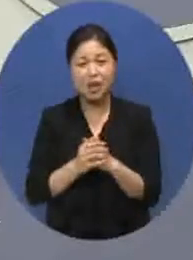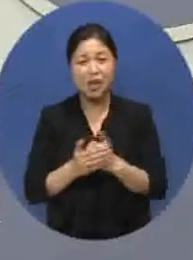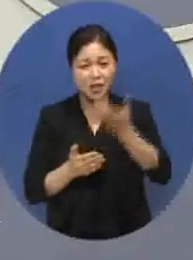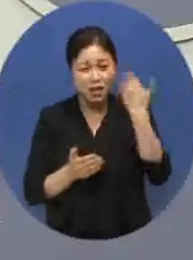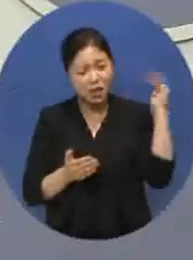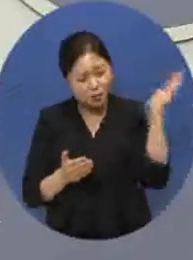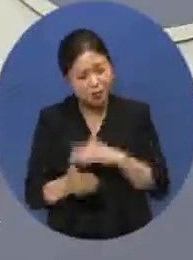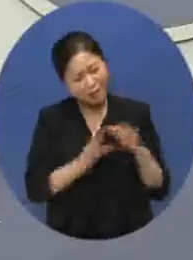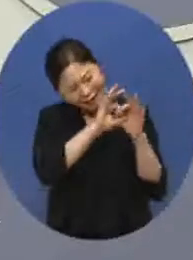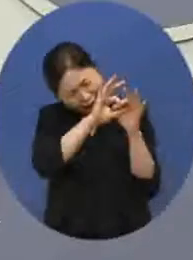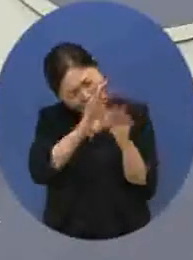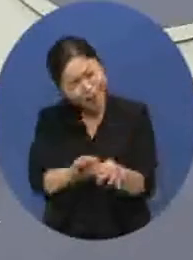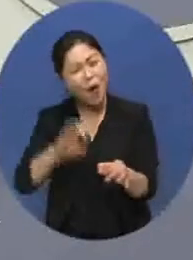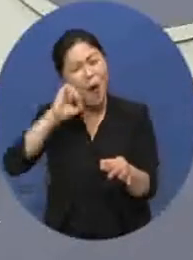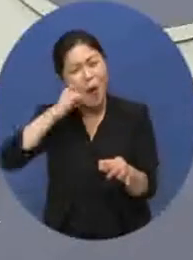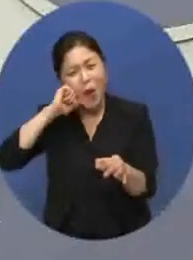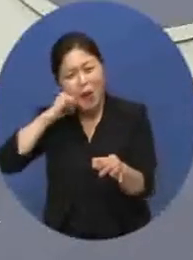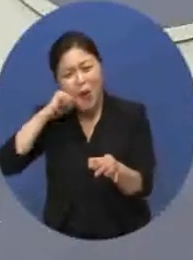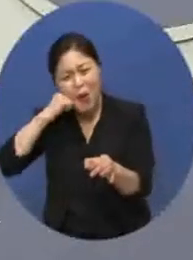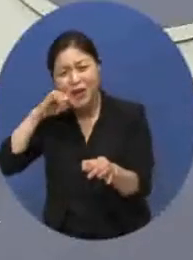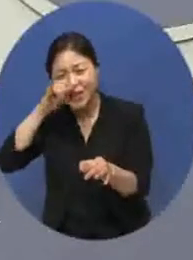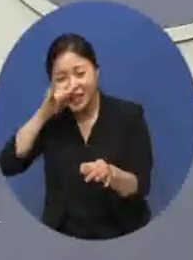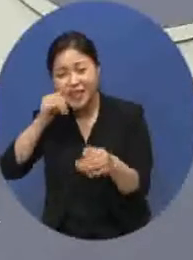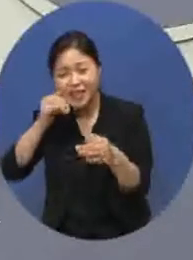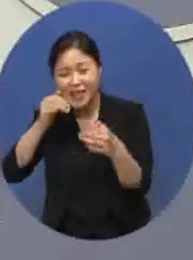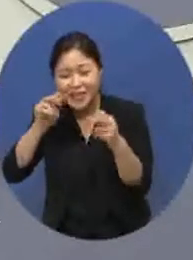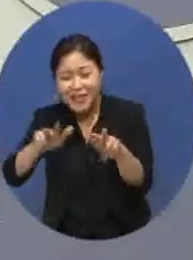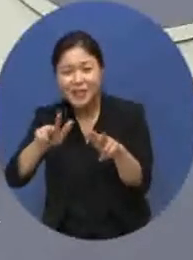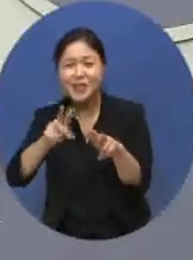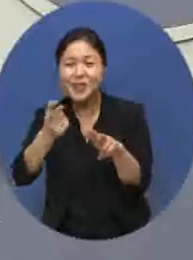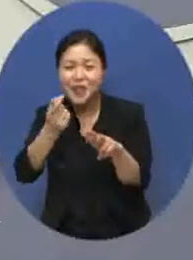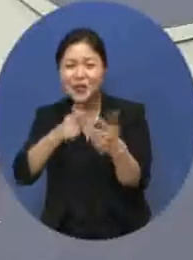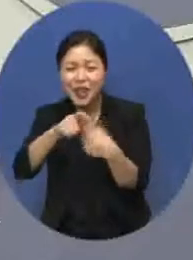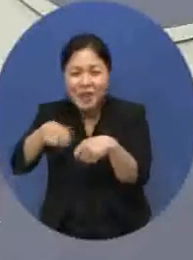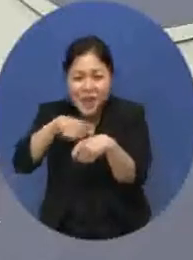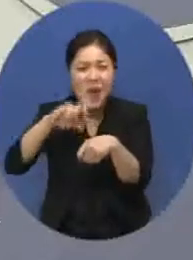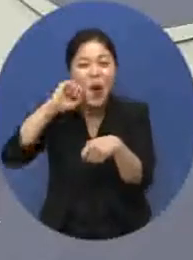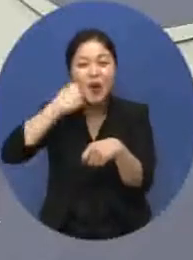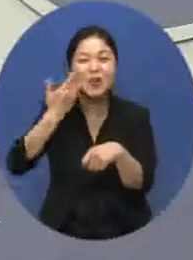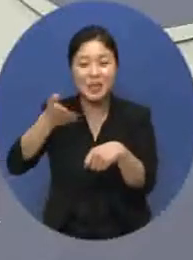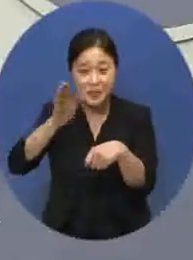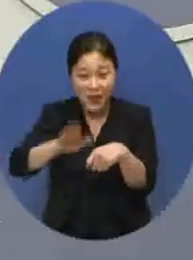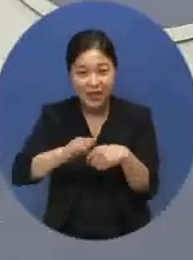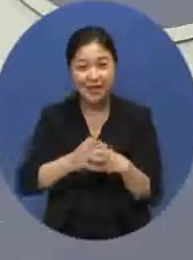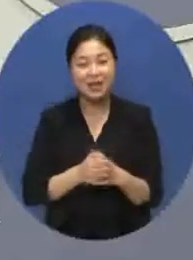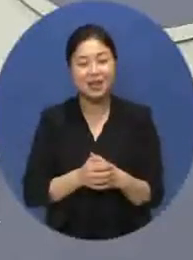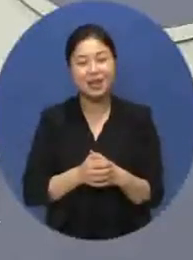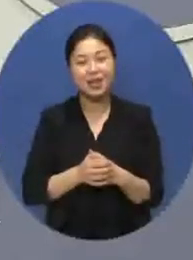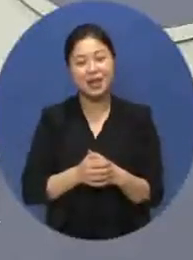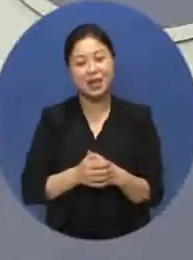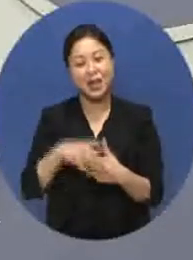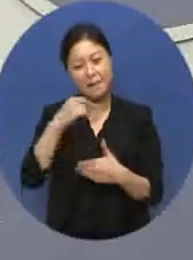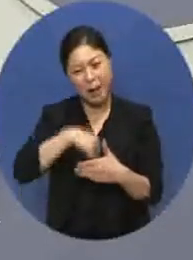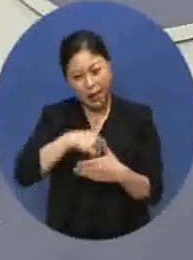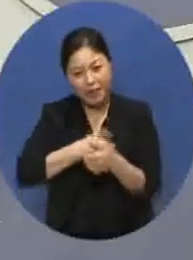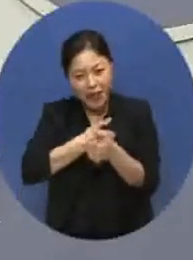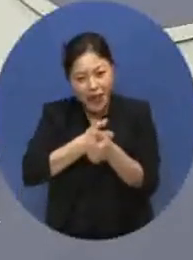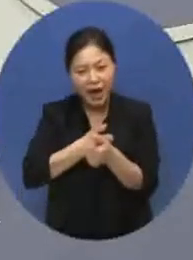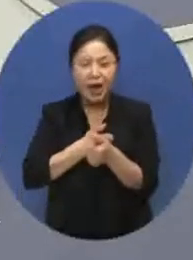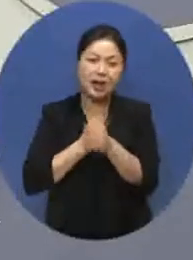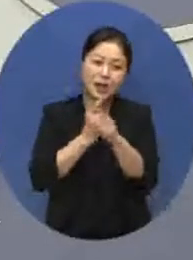어려웠잖아요. 어려웠으니까 뭐 특별히 조금 더 어렵긴 해도 우리가 마음 먹으면은 이길 수 있다고 생각을